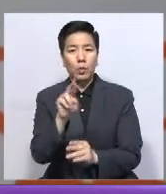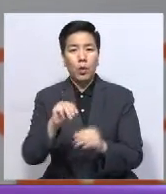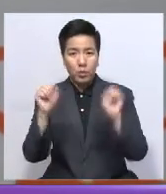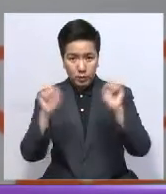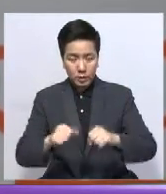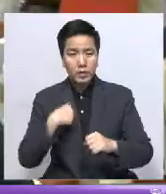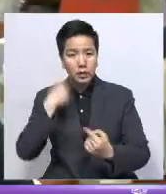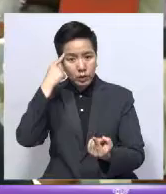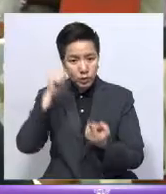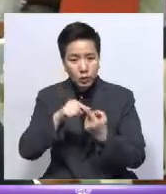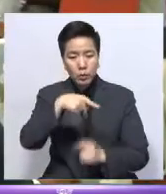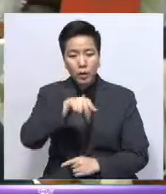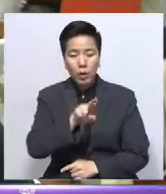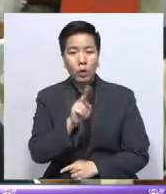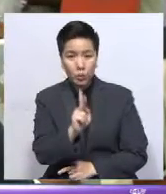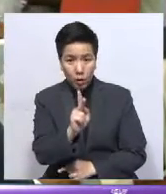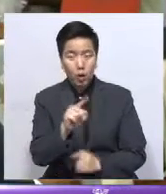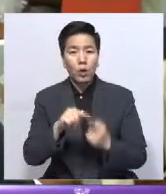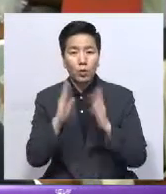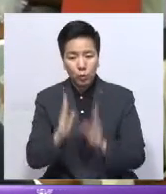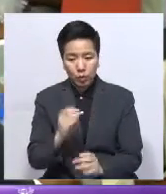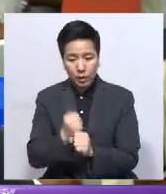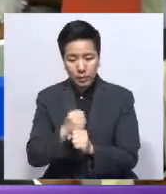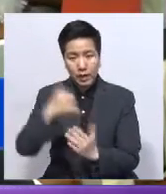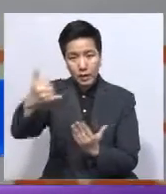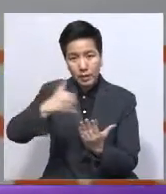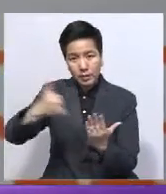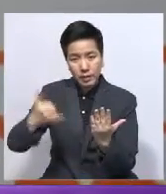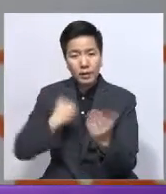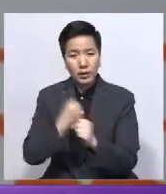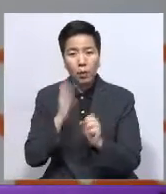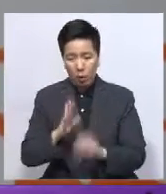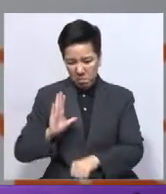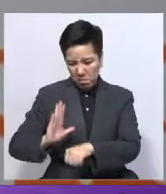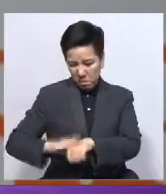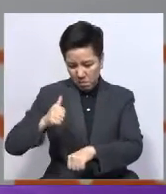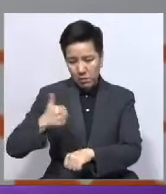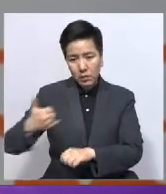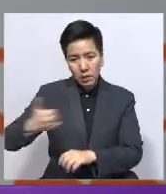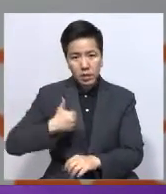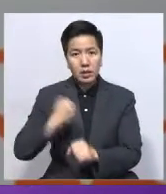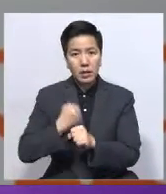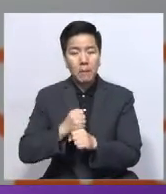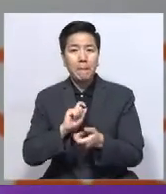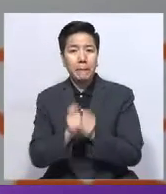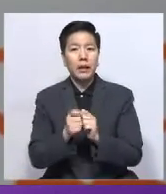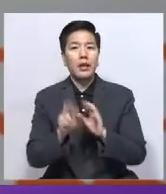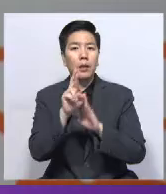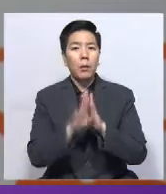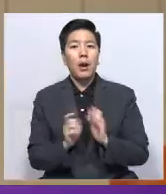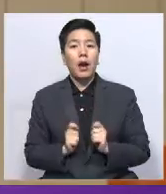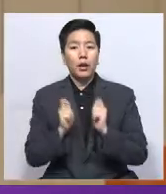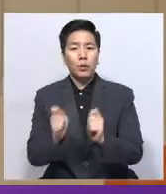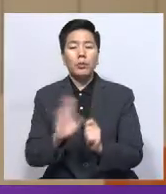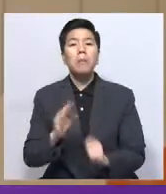การแรงงานต่างด้าวสาระสำคัญยกเว้นให้ผู้ที่มีทักษะสูงและเข้ามาทำงานในประเทศเปลี่ยนจากระบบอนุญาต